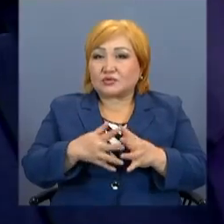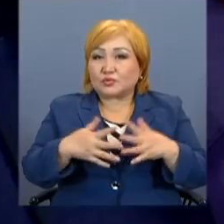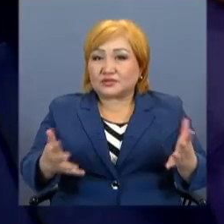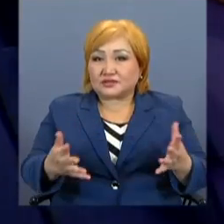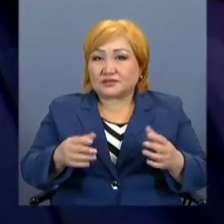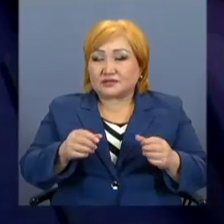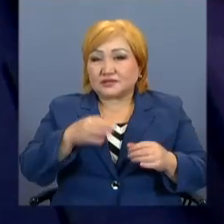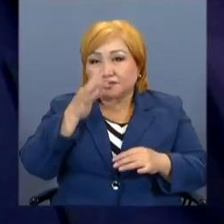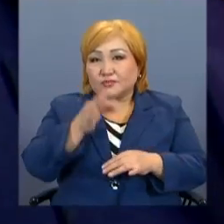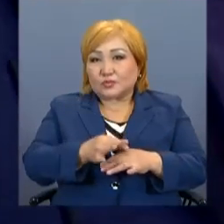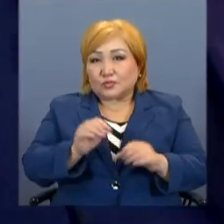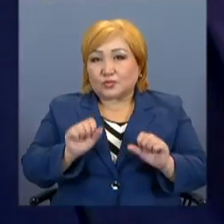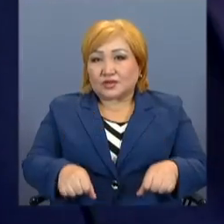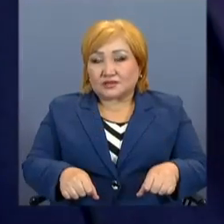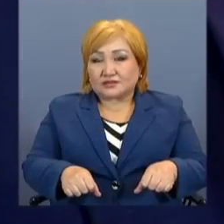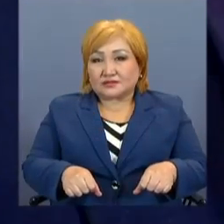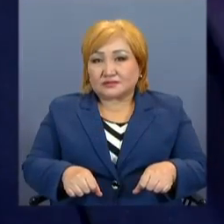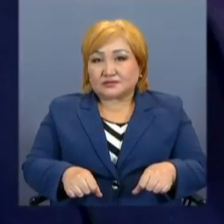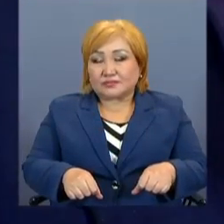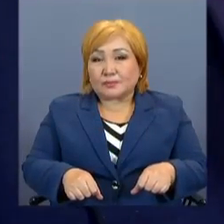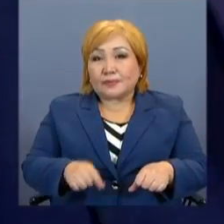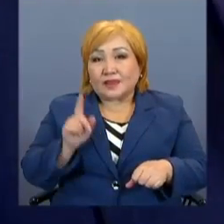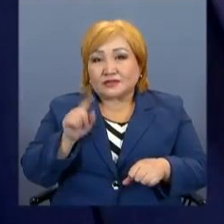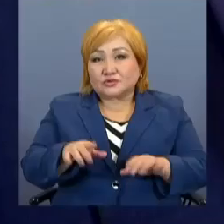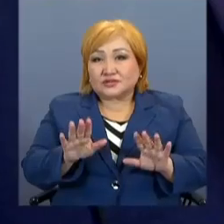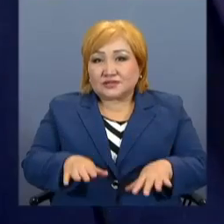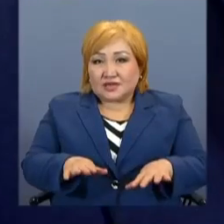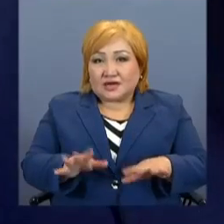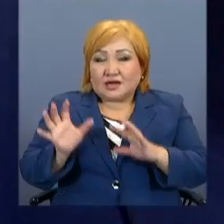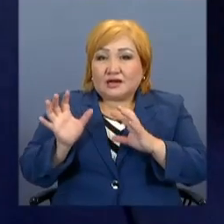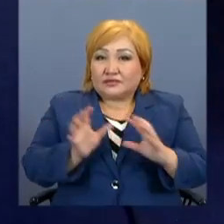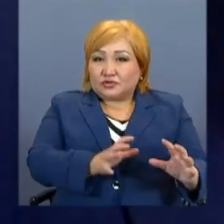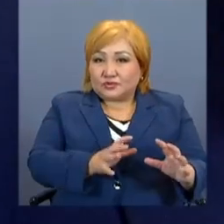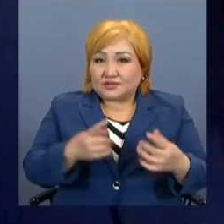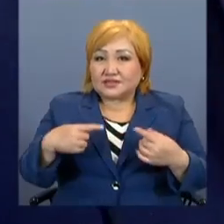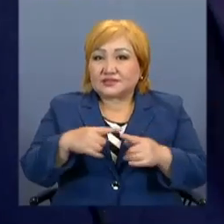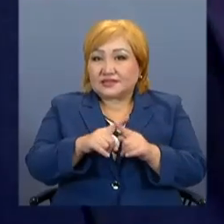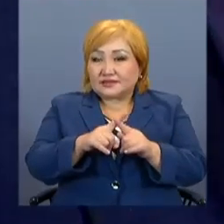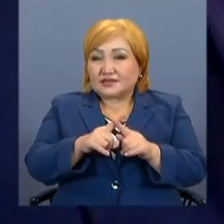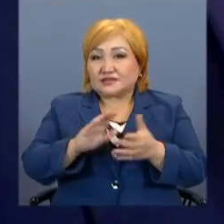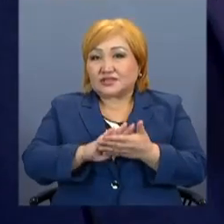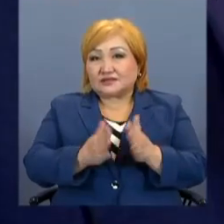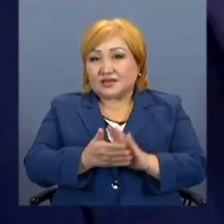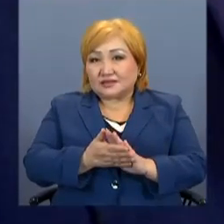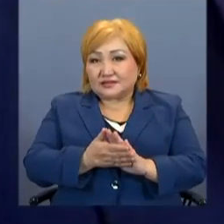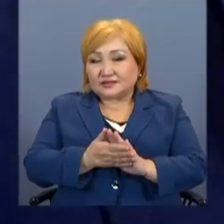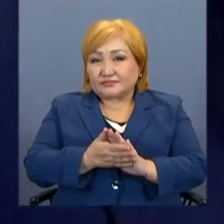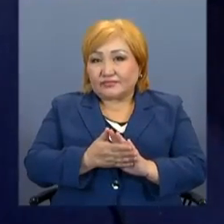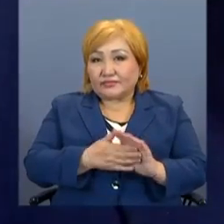айтқанда. Ол жерде енді автобустардың техникалық жағдайы, рейс